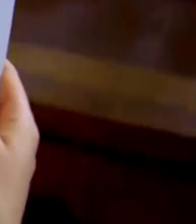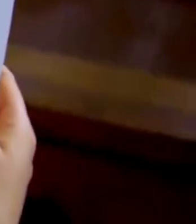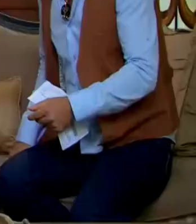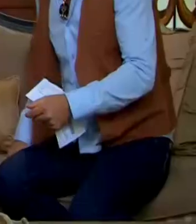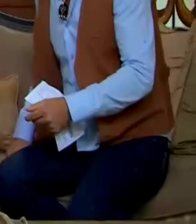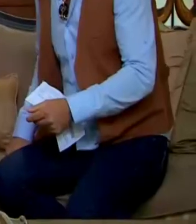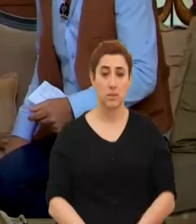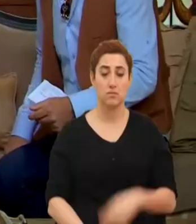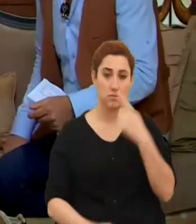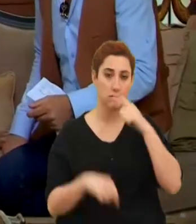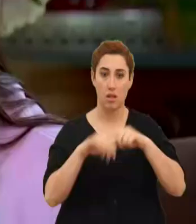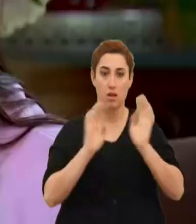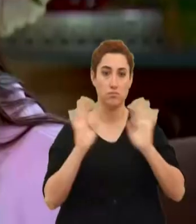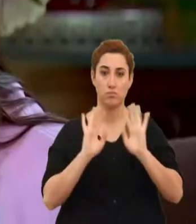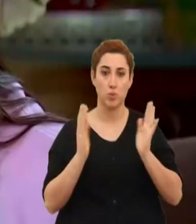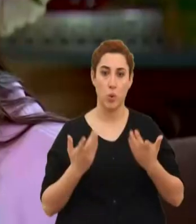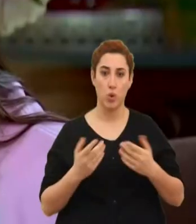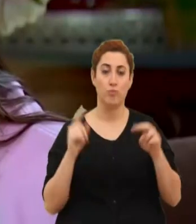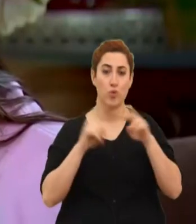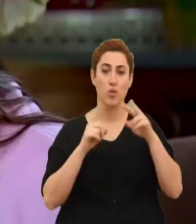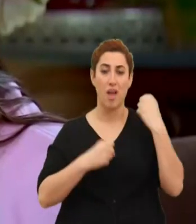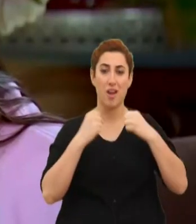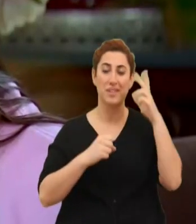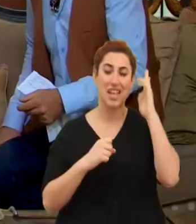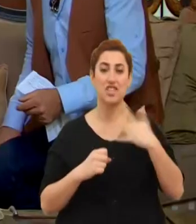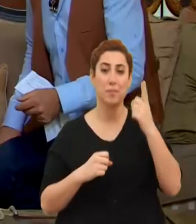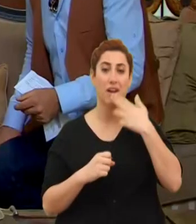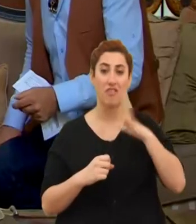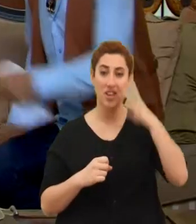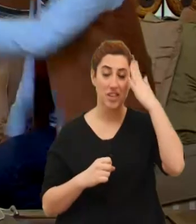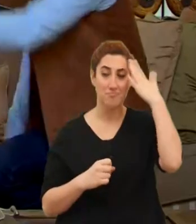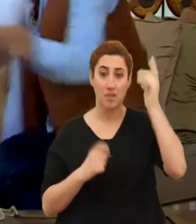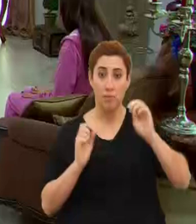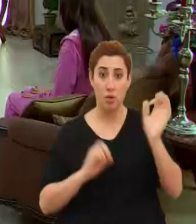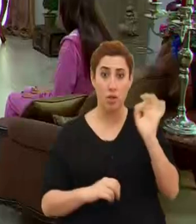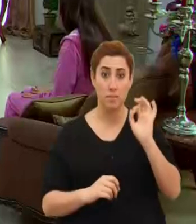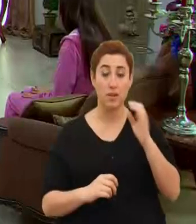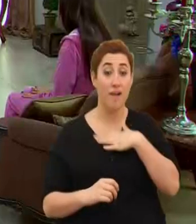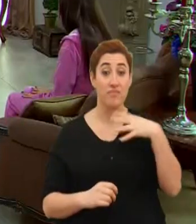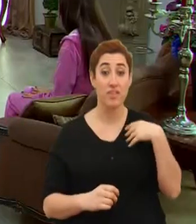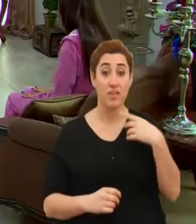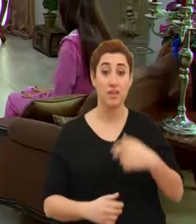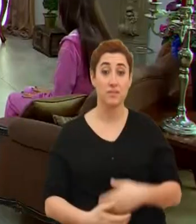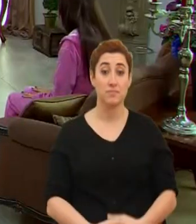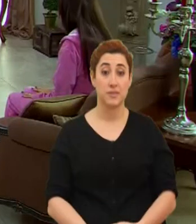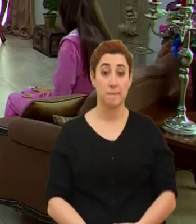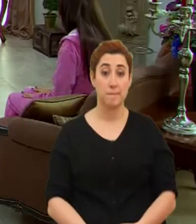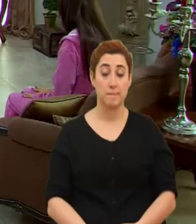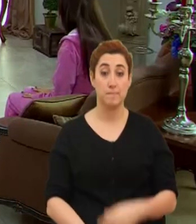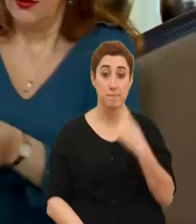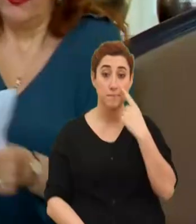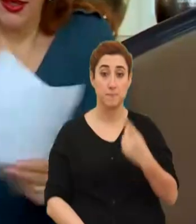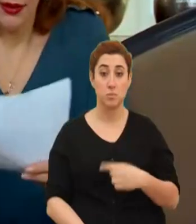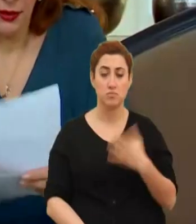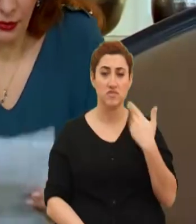verdi. İnanmıyorum. Nurhan'ın arabasında sarışın bir kadın var ve saçını okşuyor. Evet. Anne. Serpil'e koştu.